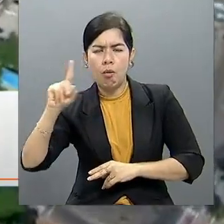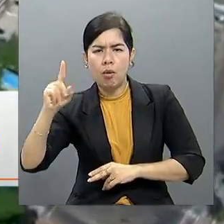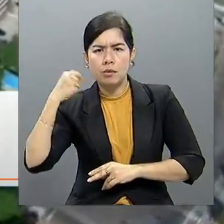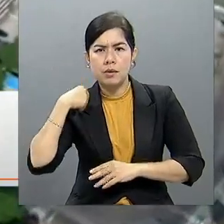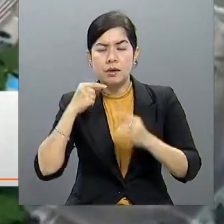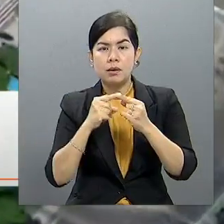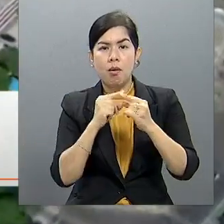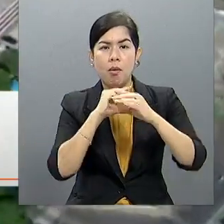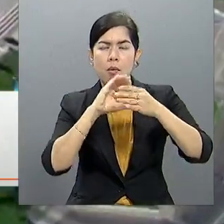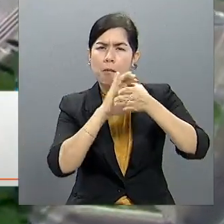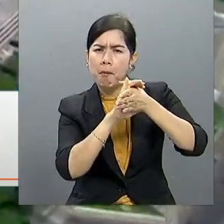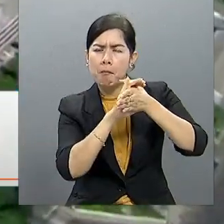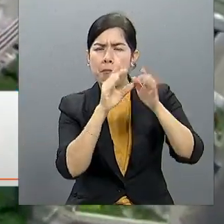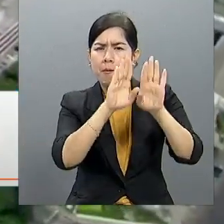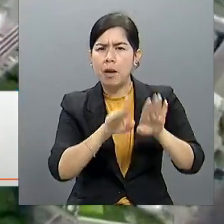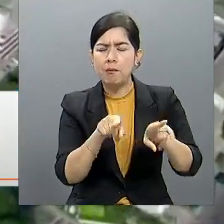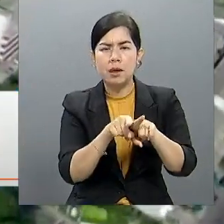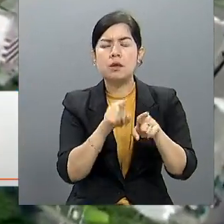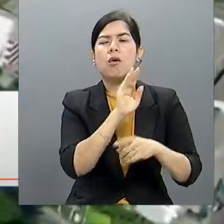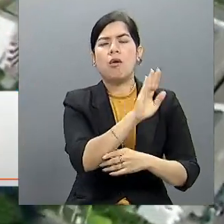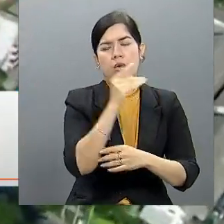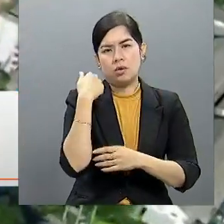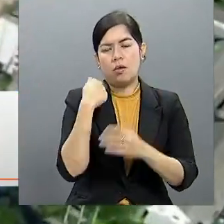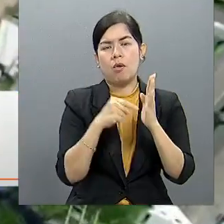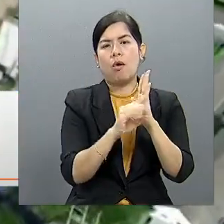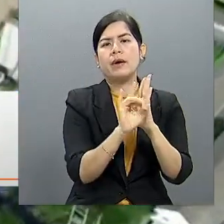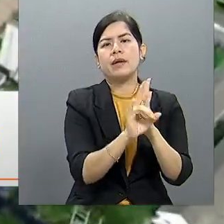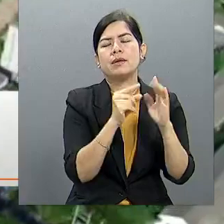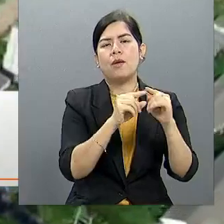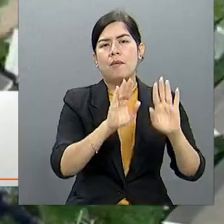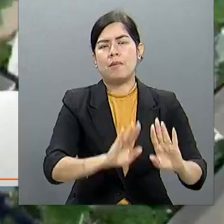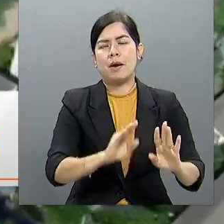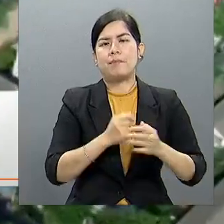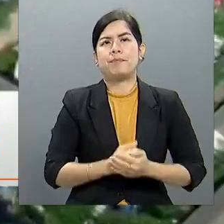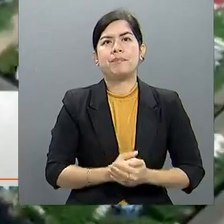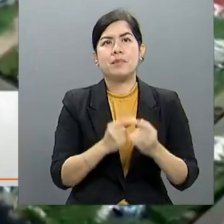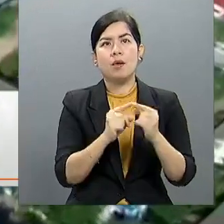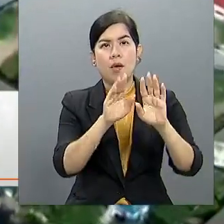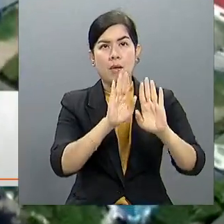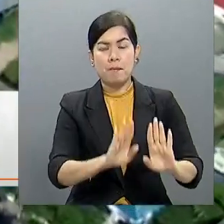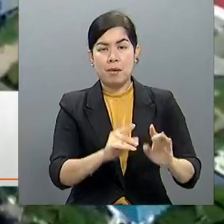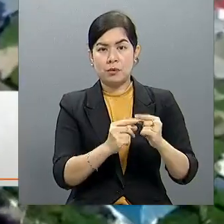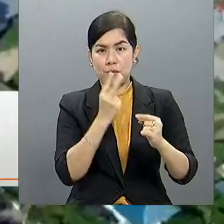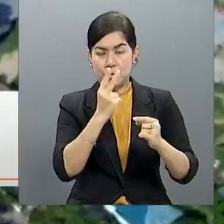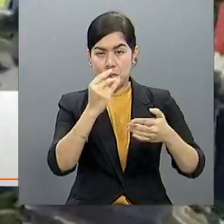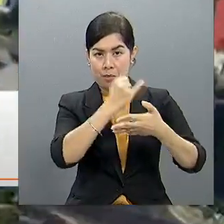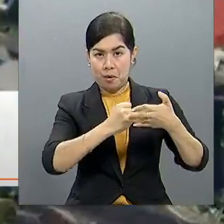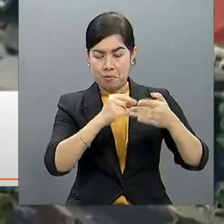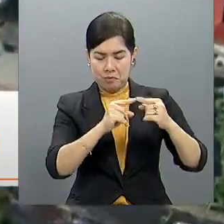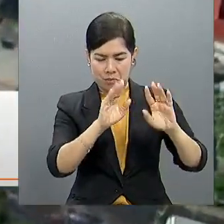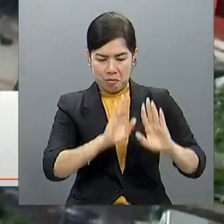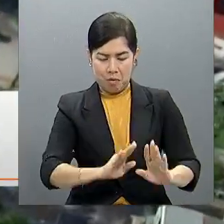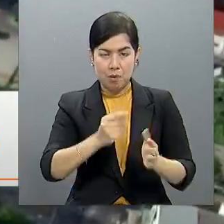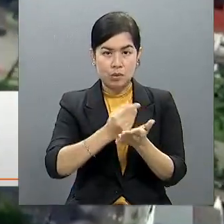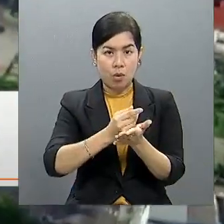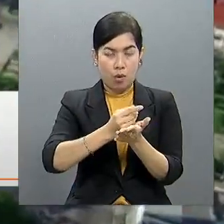ที่แดงถึงศิลป่าวัฒนธรมที่งดงามของชาวอิสารการออกแบบหอชมเมืองที่เป็นทรงโวทนี้นะคะจึงสะท้อนต